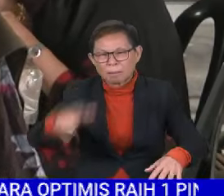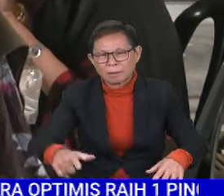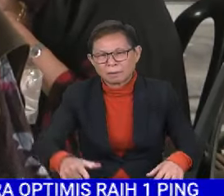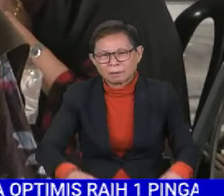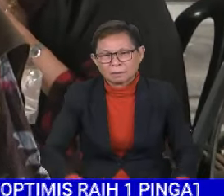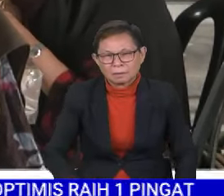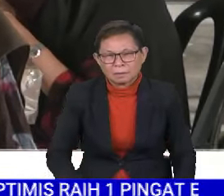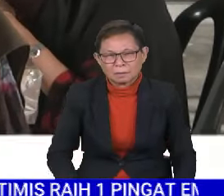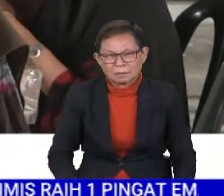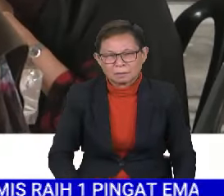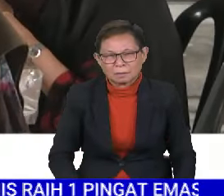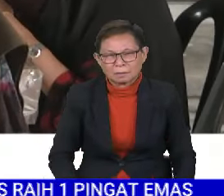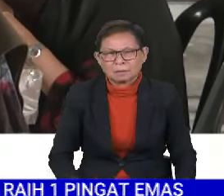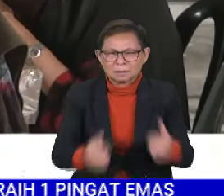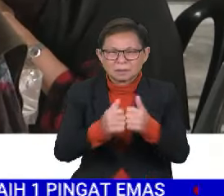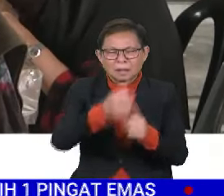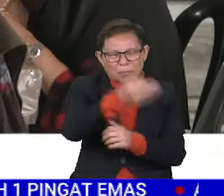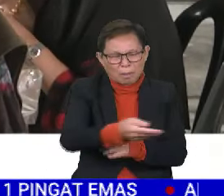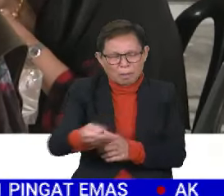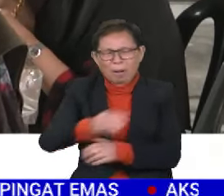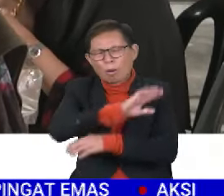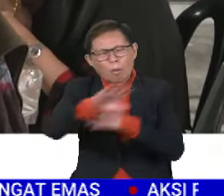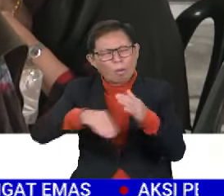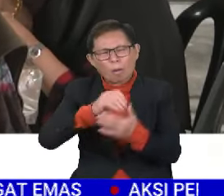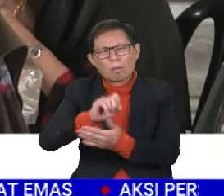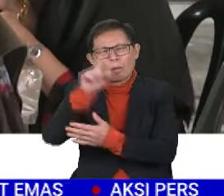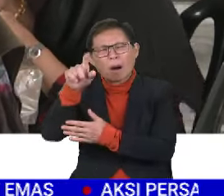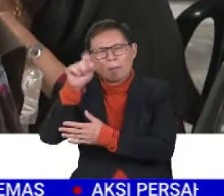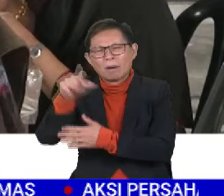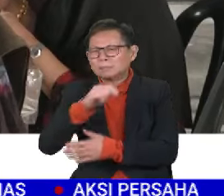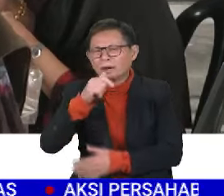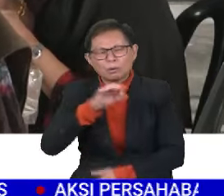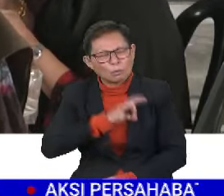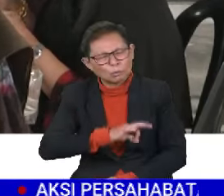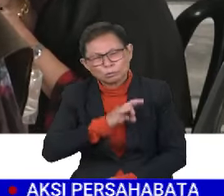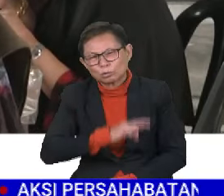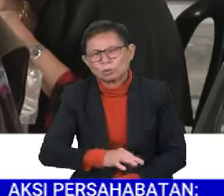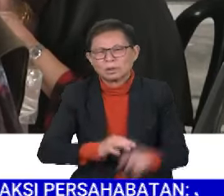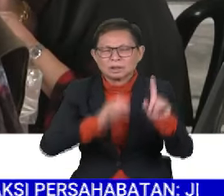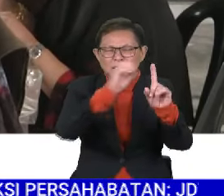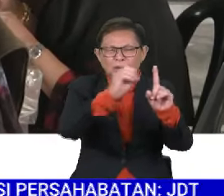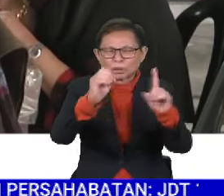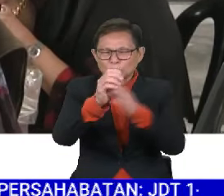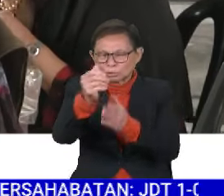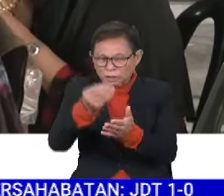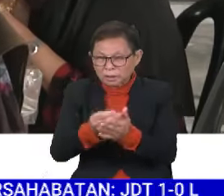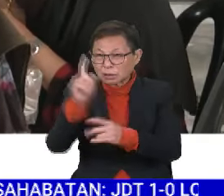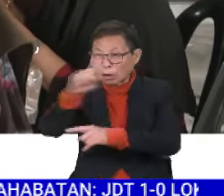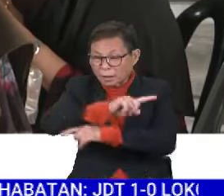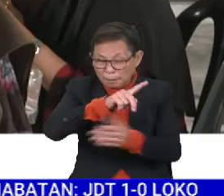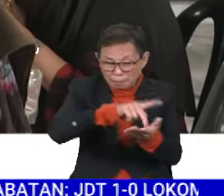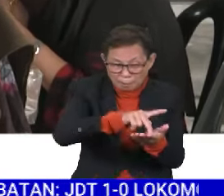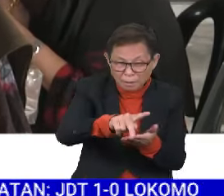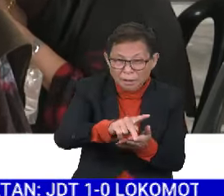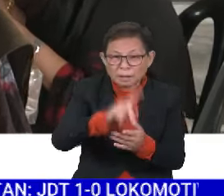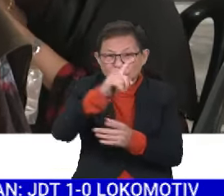panas. Dengan keadaan barang sekarang mahal, tak ada untung. Kalau 100 kita beli barang sehari,